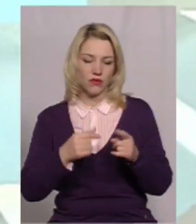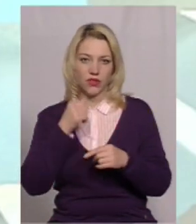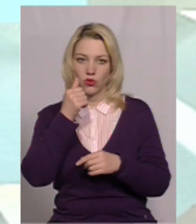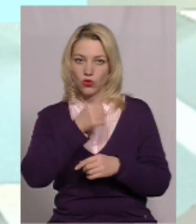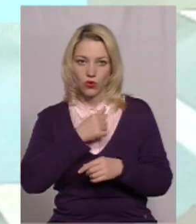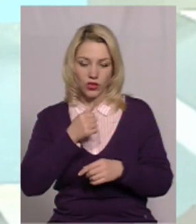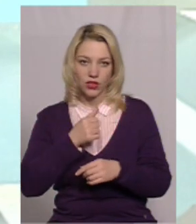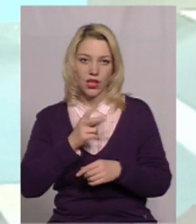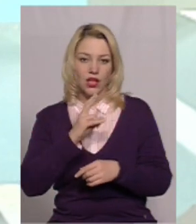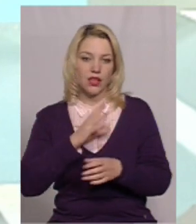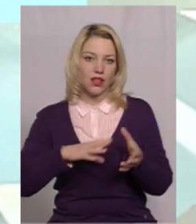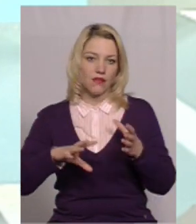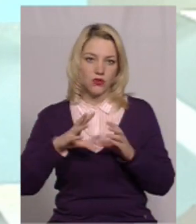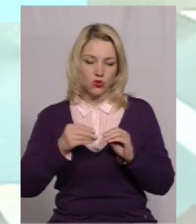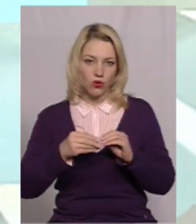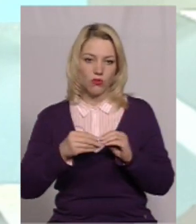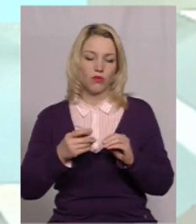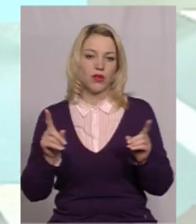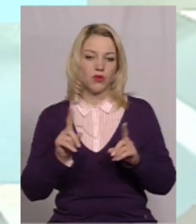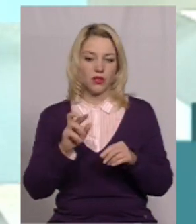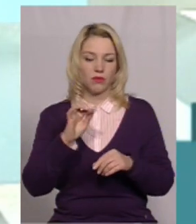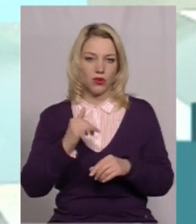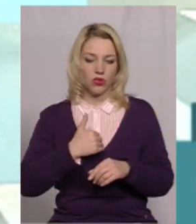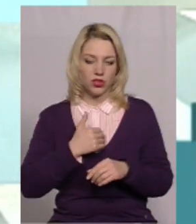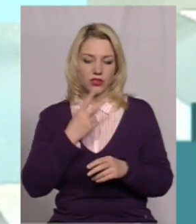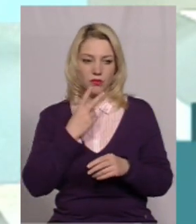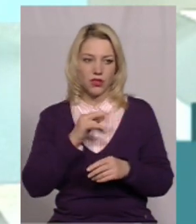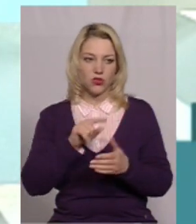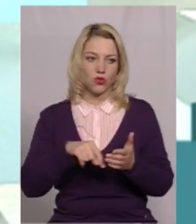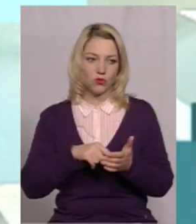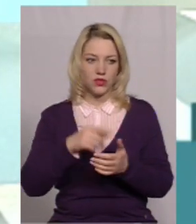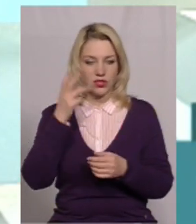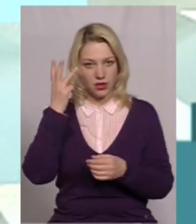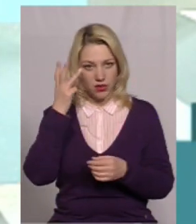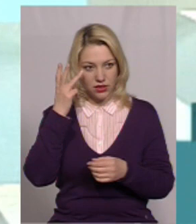роки, на всьому об'ємі, який би хотілося бачити у місті,